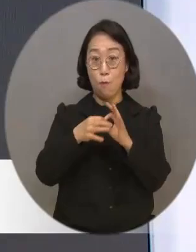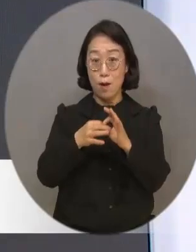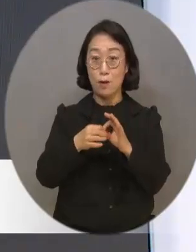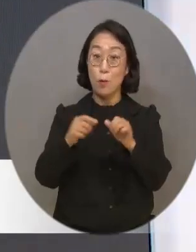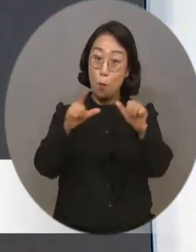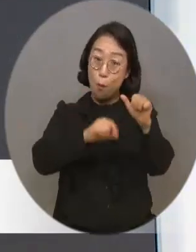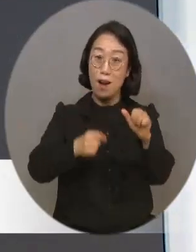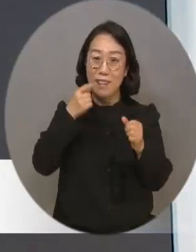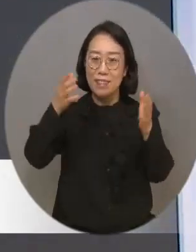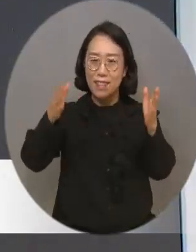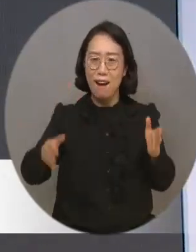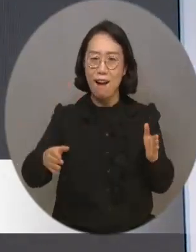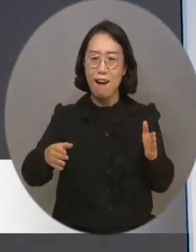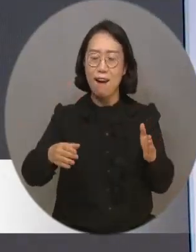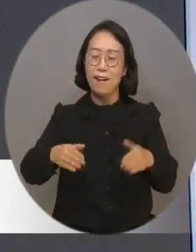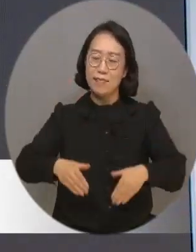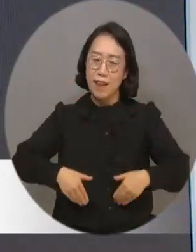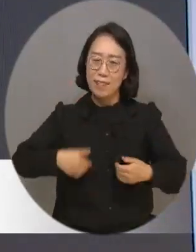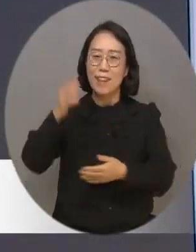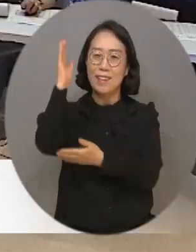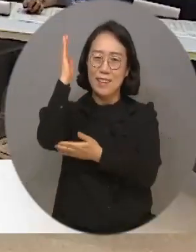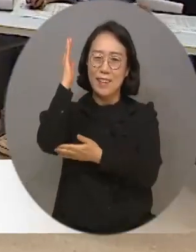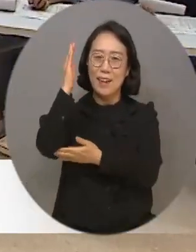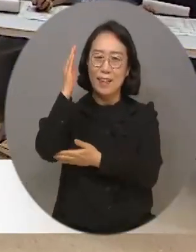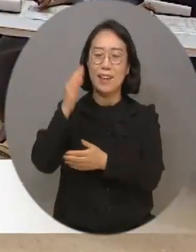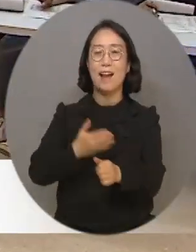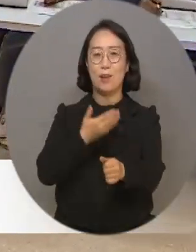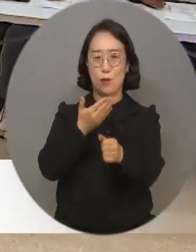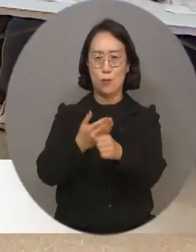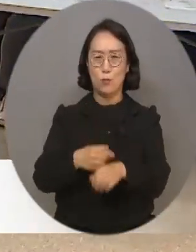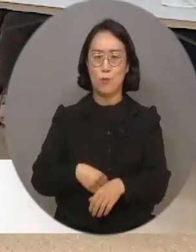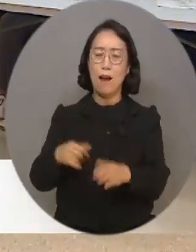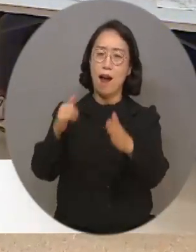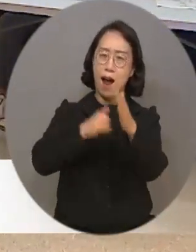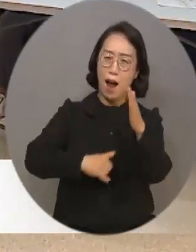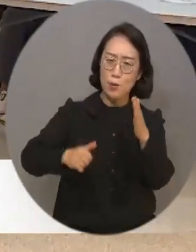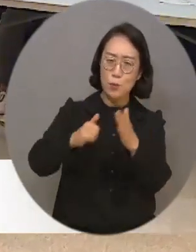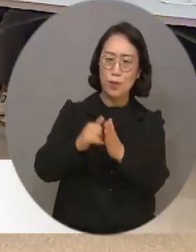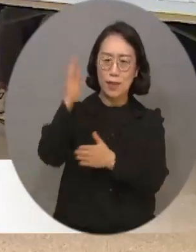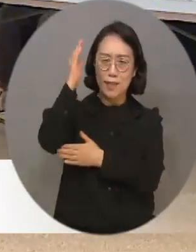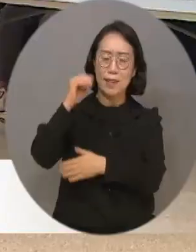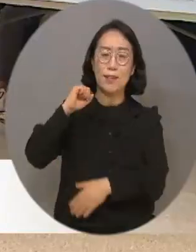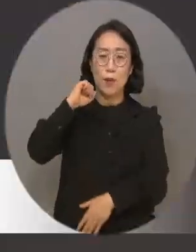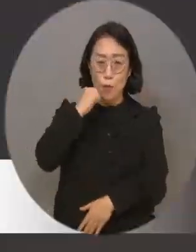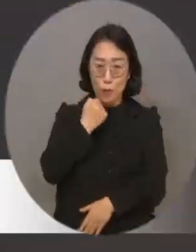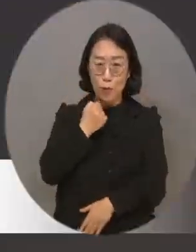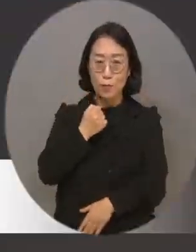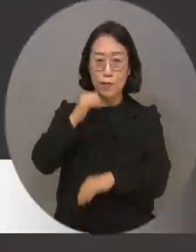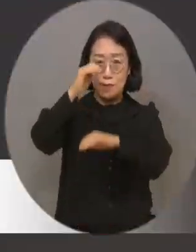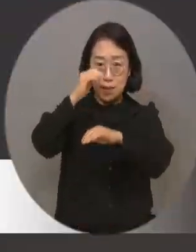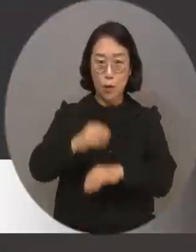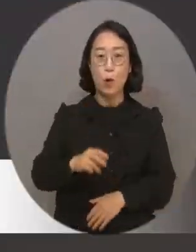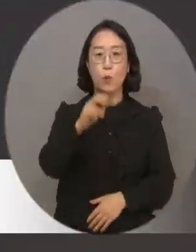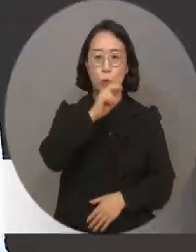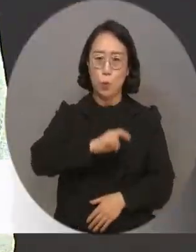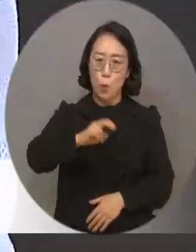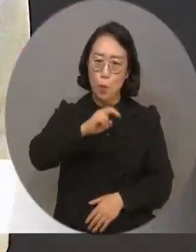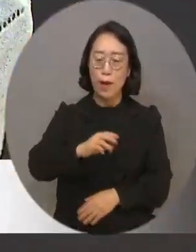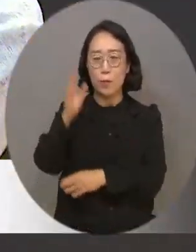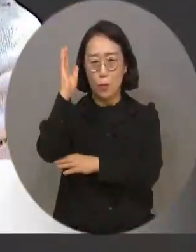참가자들의 가슴 따뜻한 사연이 이어졌습니다. 평소 가족들에게 전하지 못한 마음속 이야기를 노래와 함께